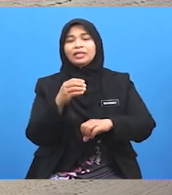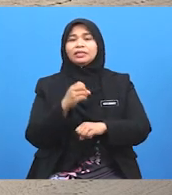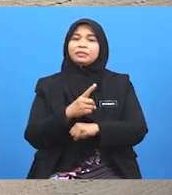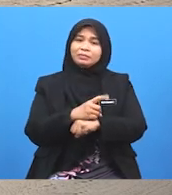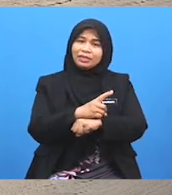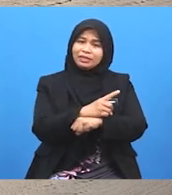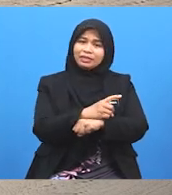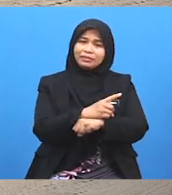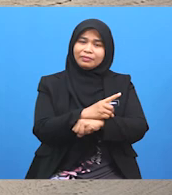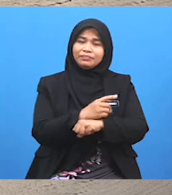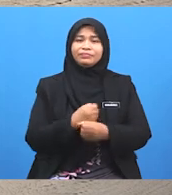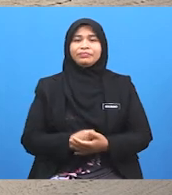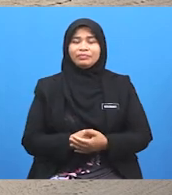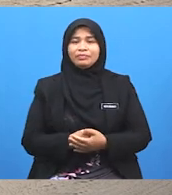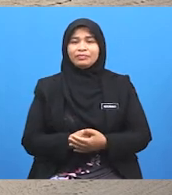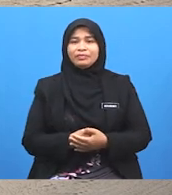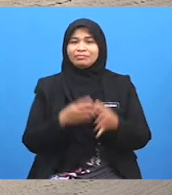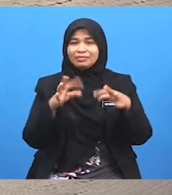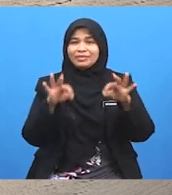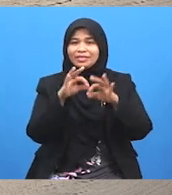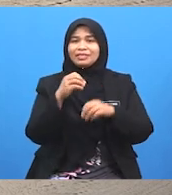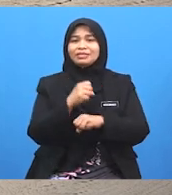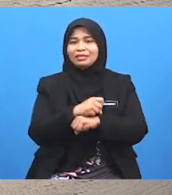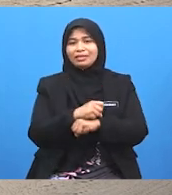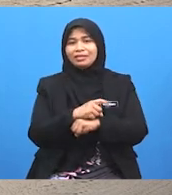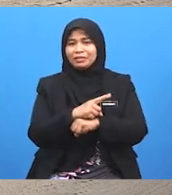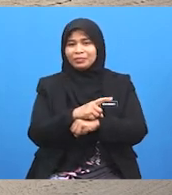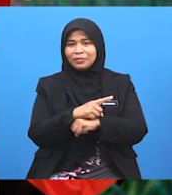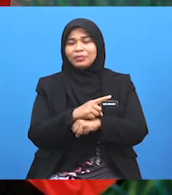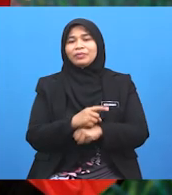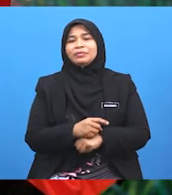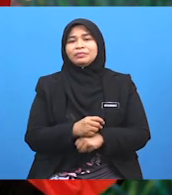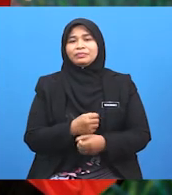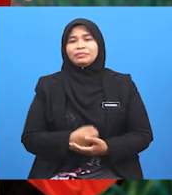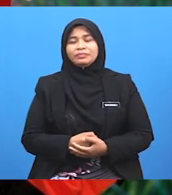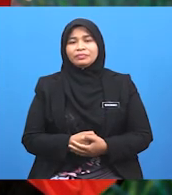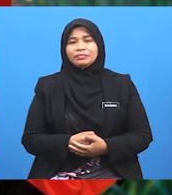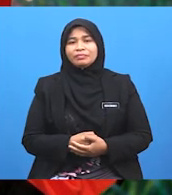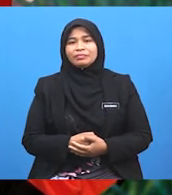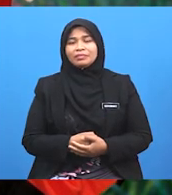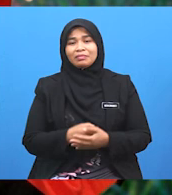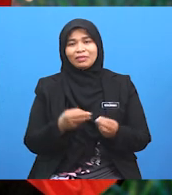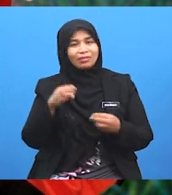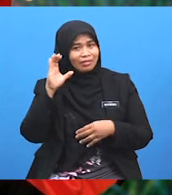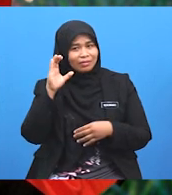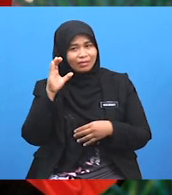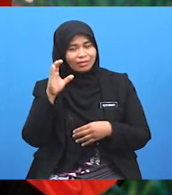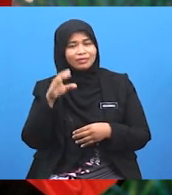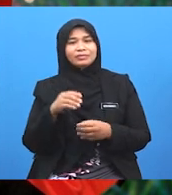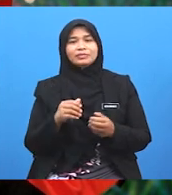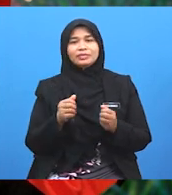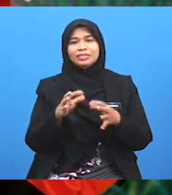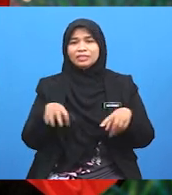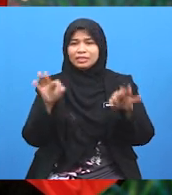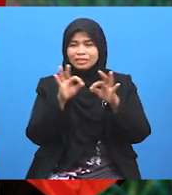Wah, cerita Si Semut. Nak dengar. Baiklah Mira dan murid sekalian, dengar cerita